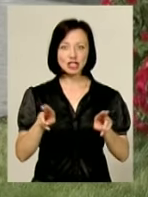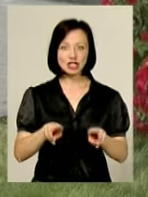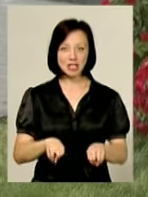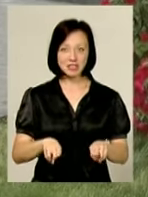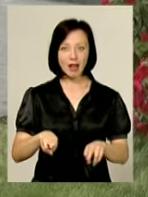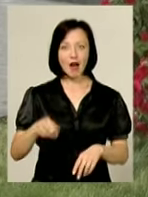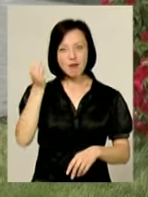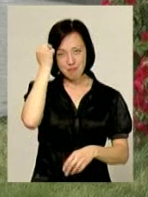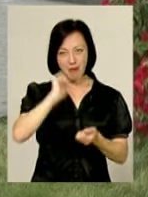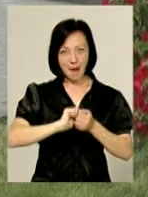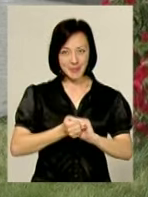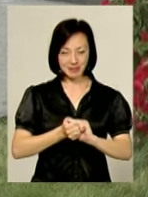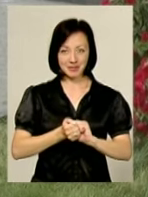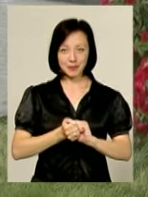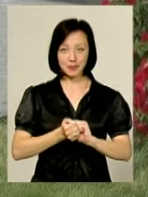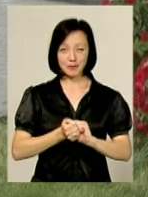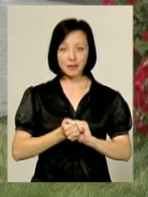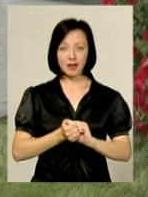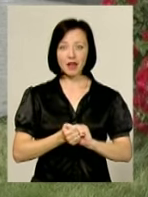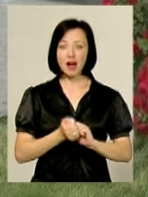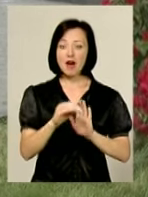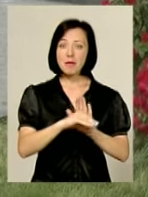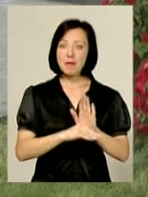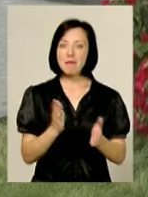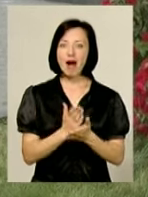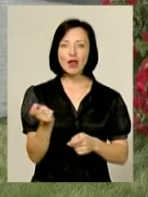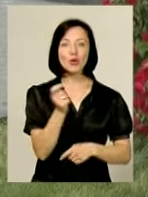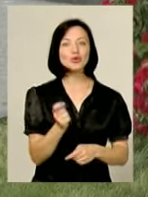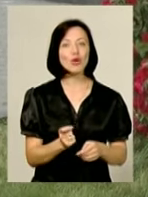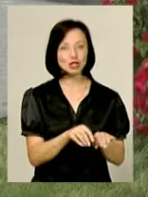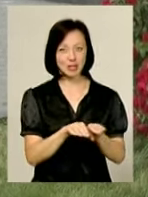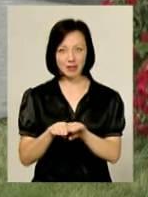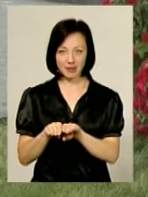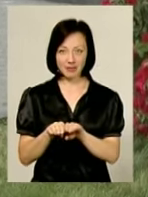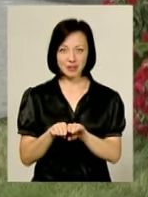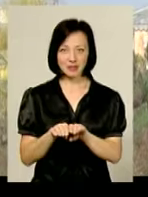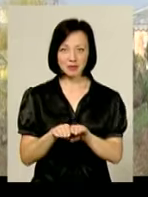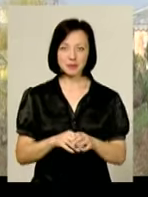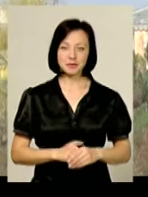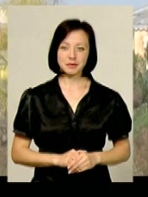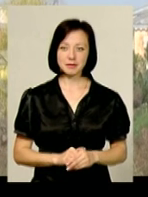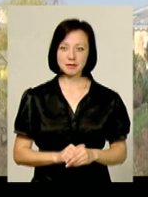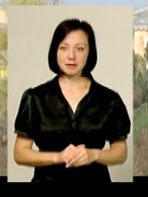в пам'яті, вона мала художній рівень, що відмічали.